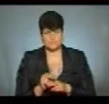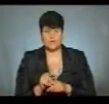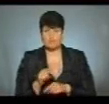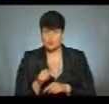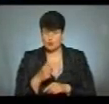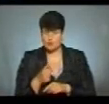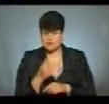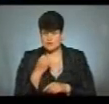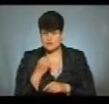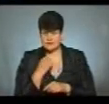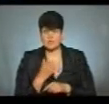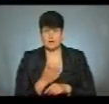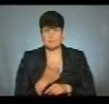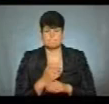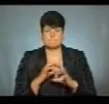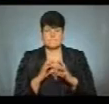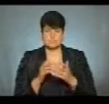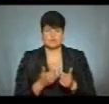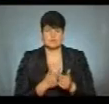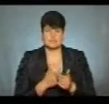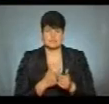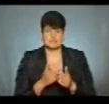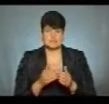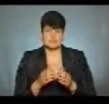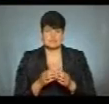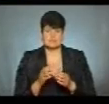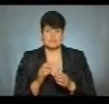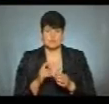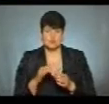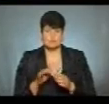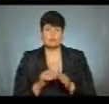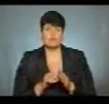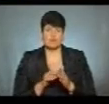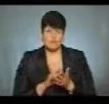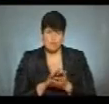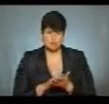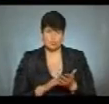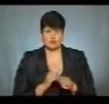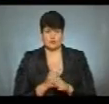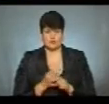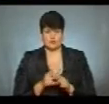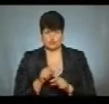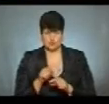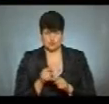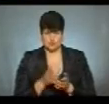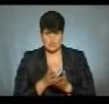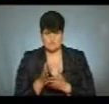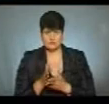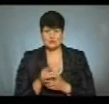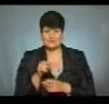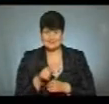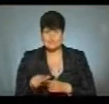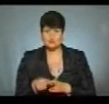році завдяки міжнародній ініціативі КОСТ нам вдалося продовжити роботи в цьому напрямку. Тобто ми на тих